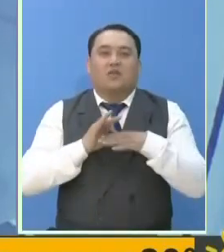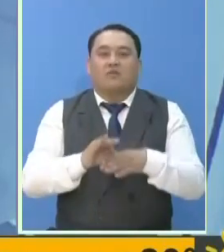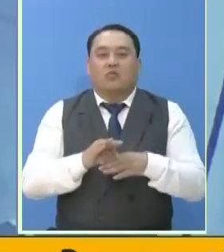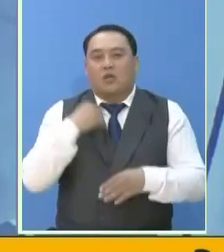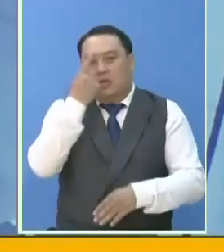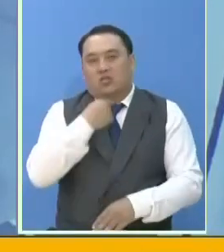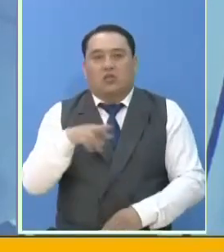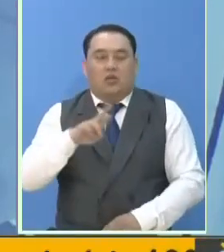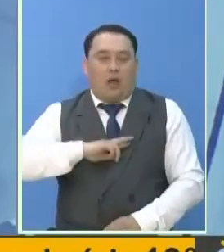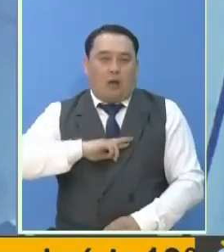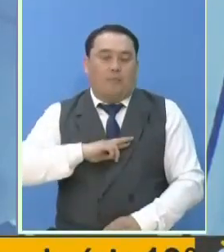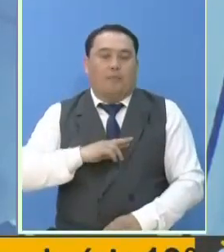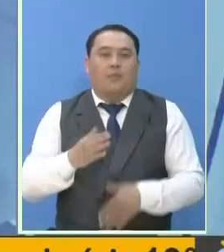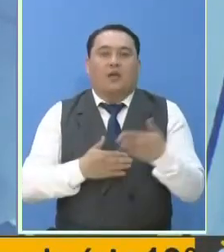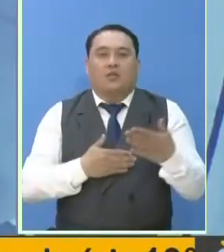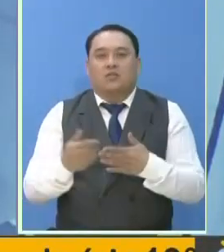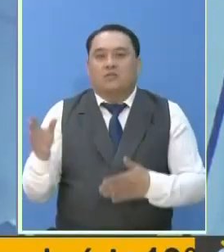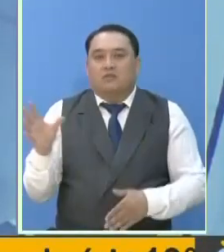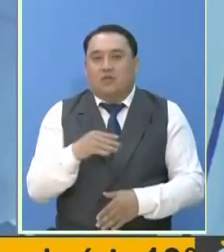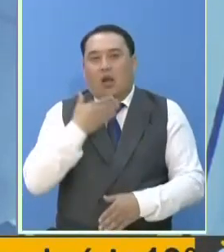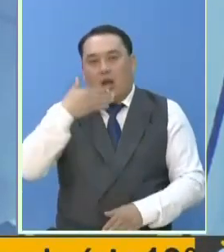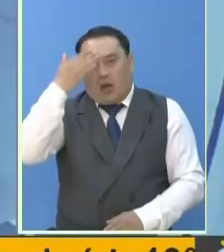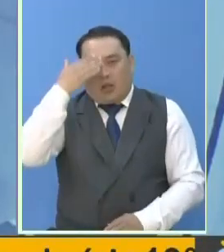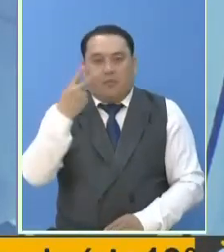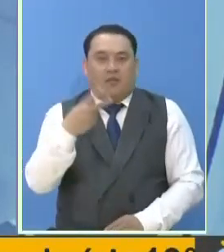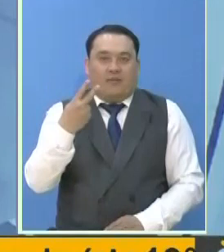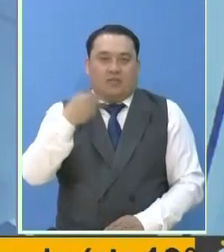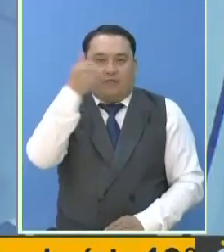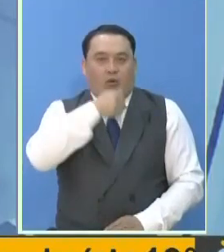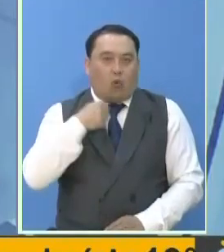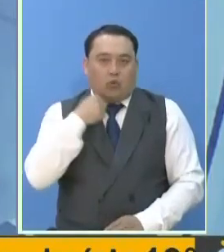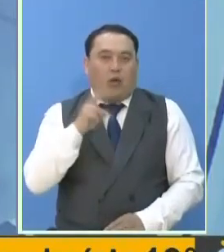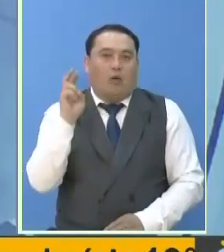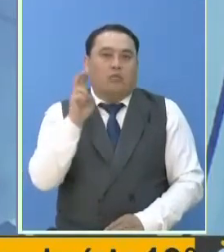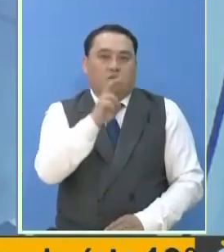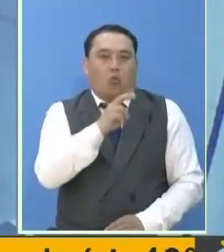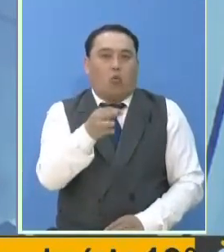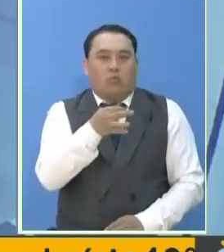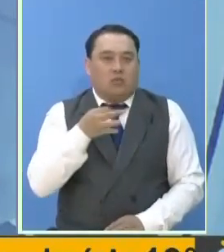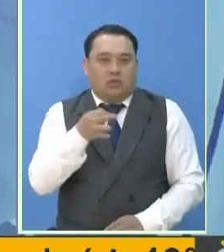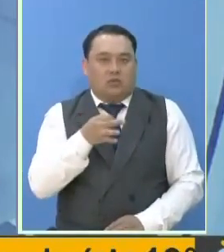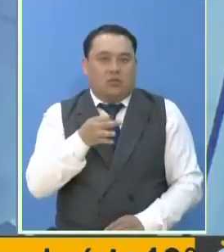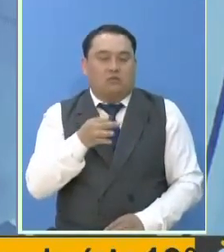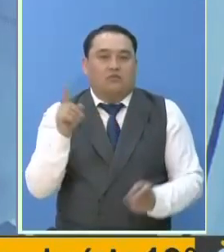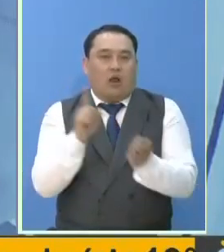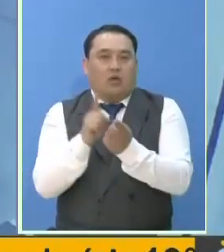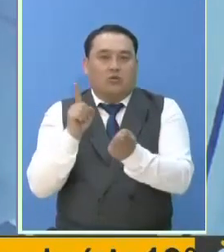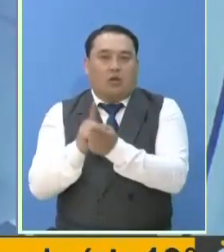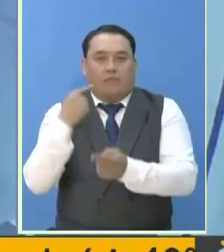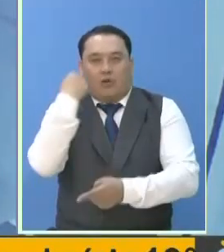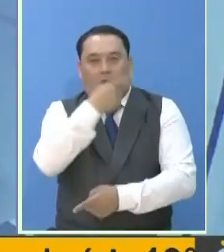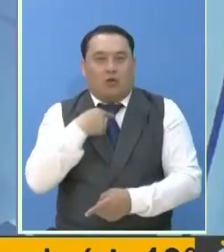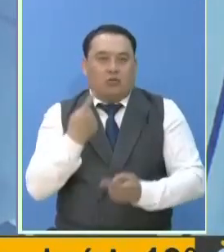Лично я практически летом 2020 года объездила всю область, встречалась с личным